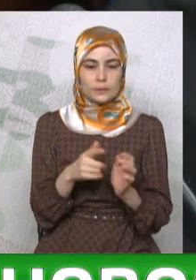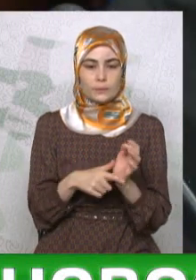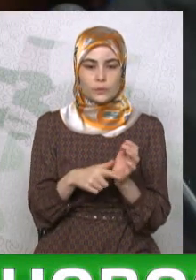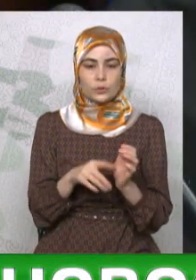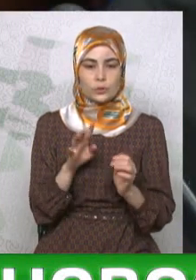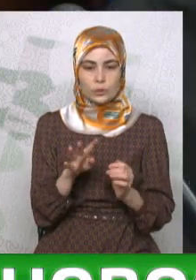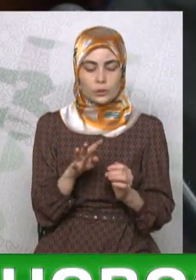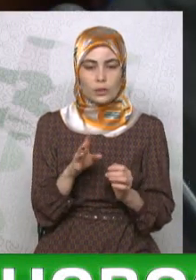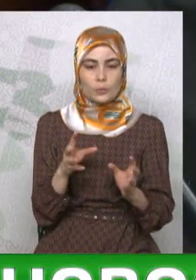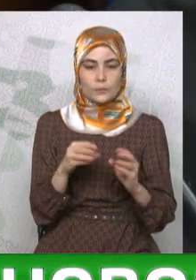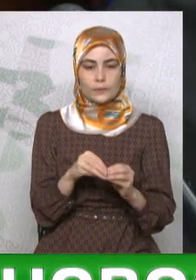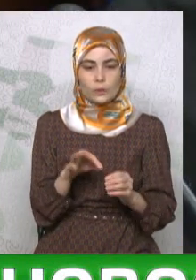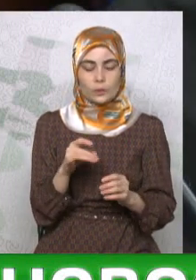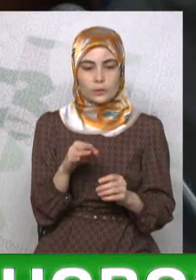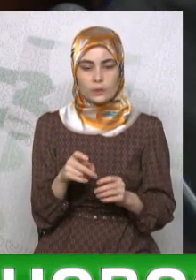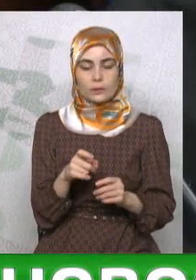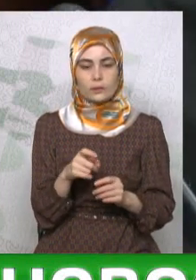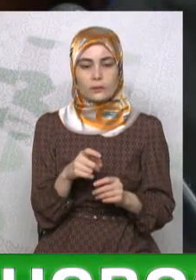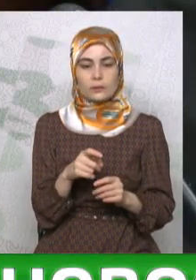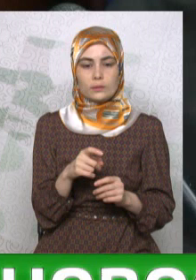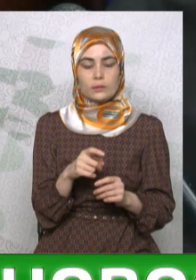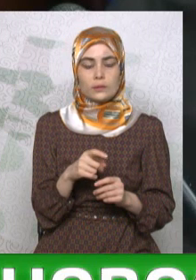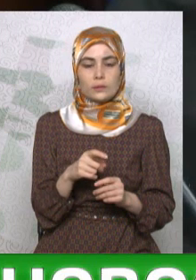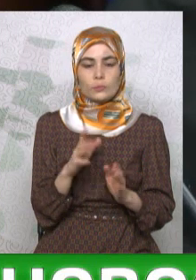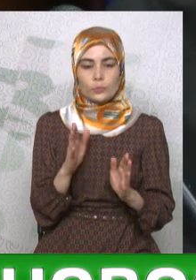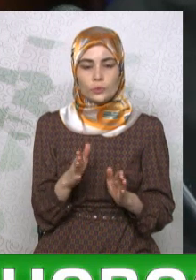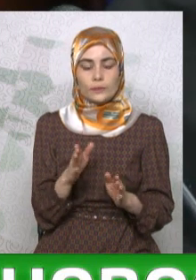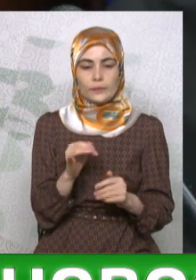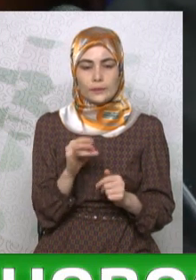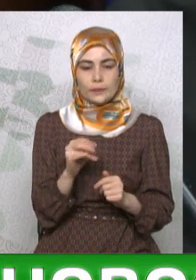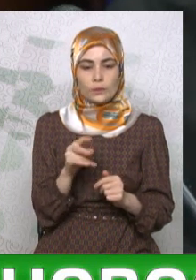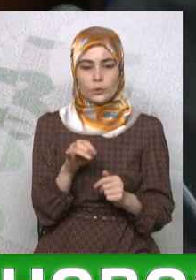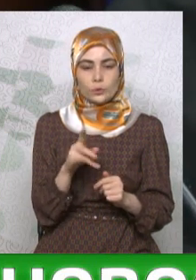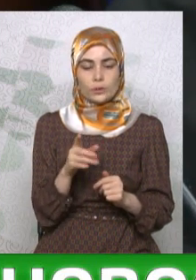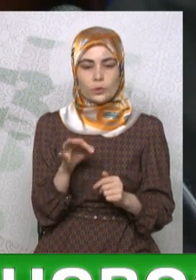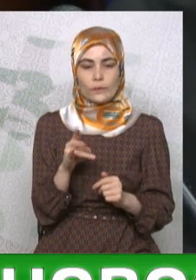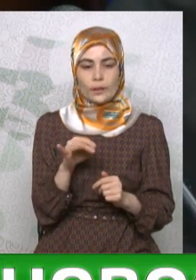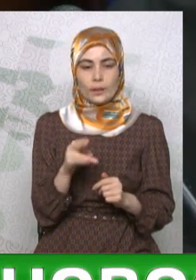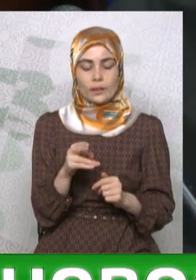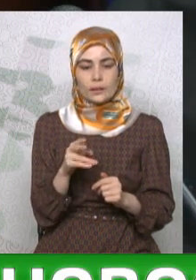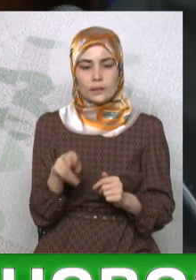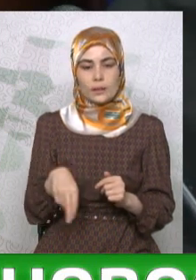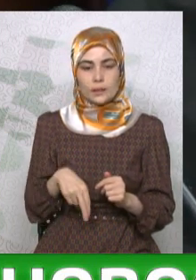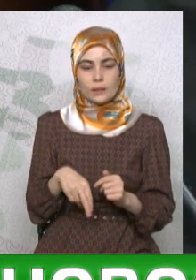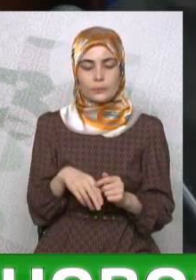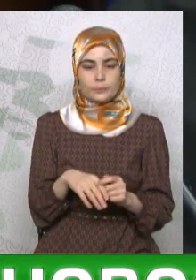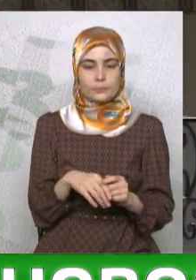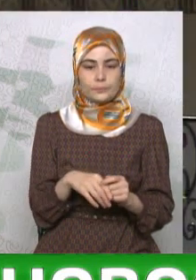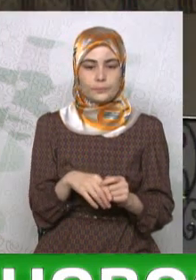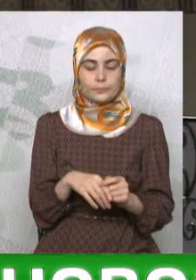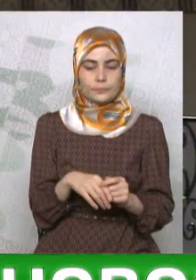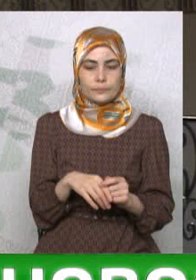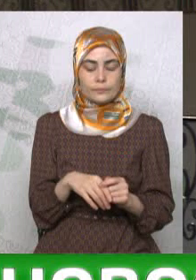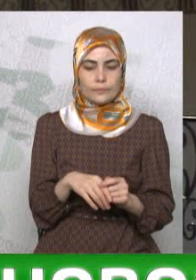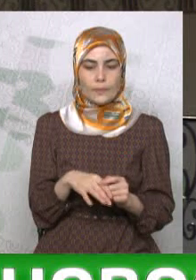общеобразовательных организациях республики в рамках проекта «Патриотическое воспитание» будет введена должность советник директора за счет средств, выделенных из федерального бюджета.